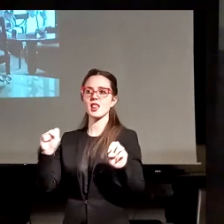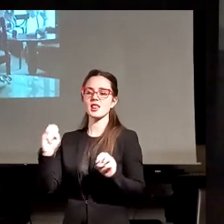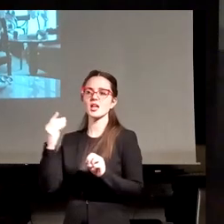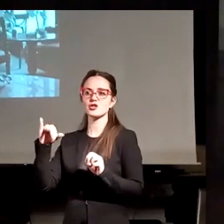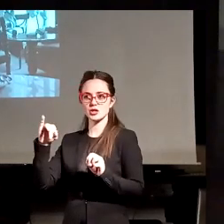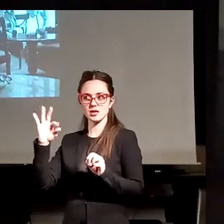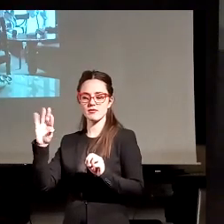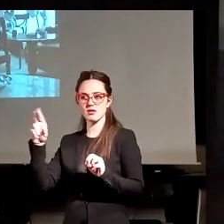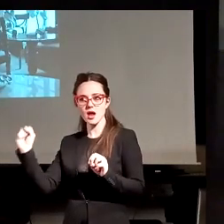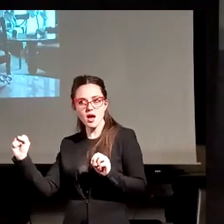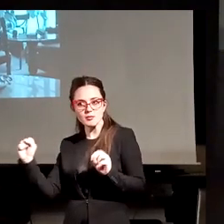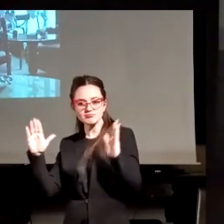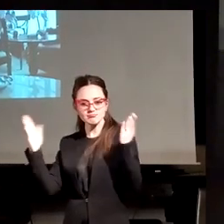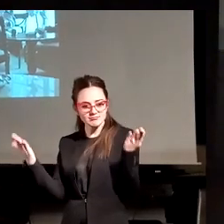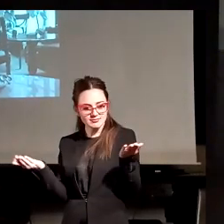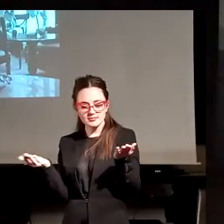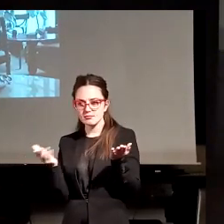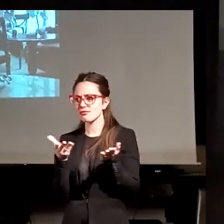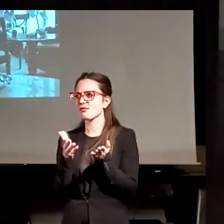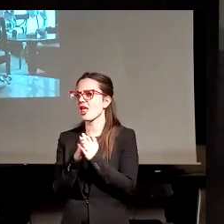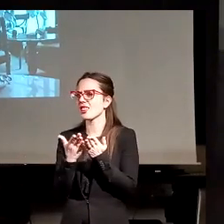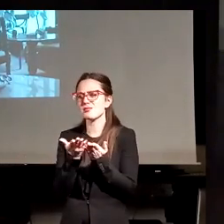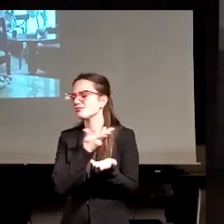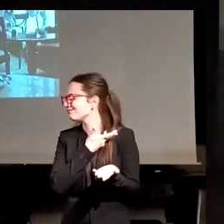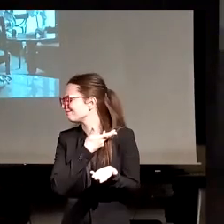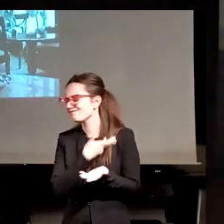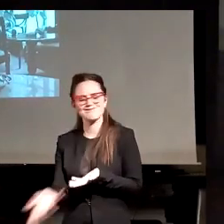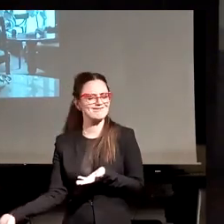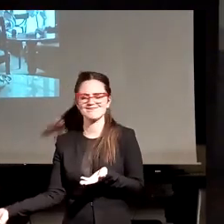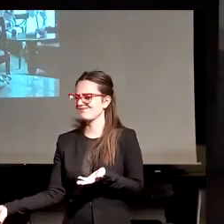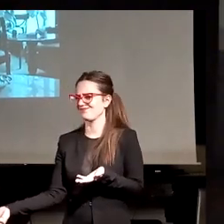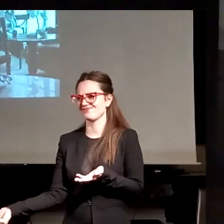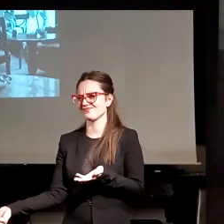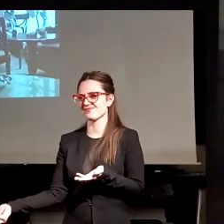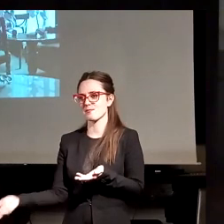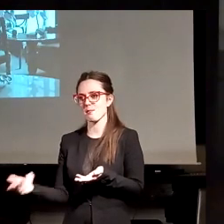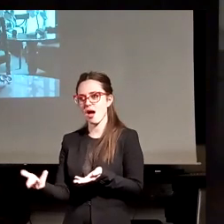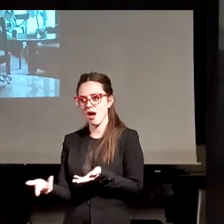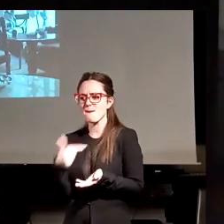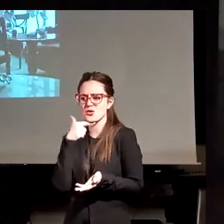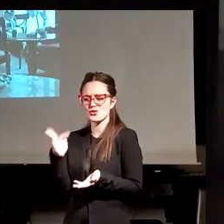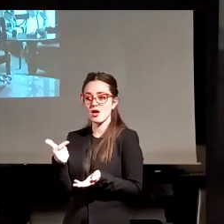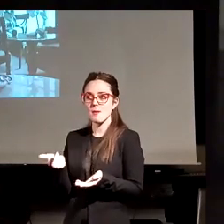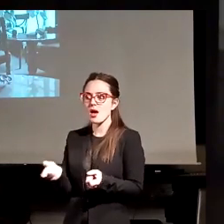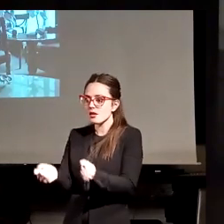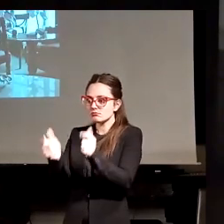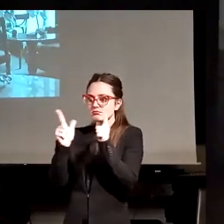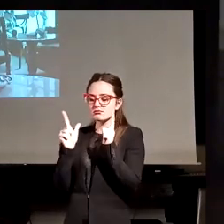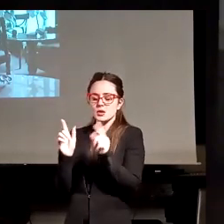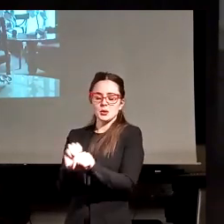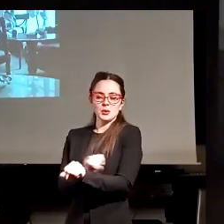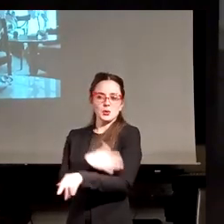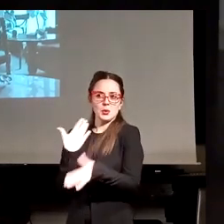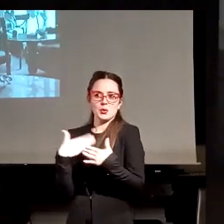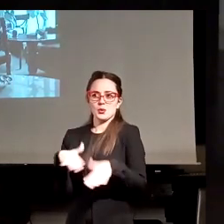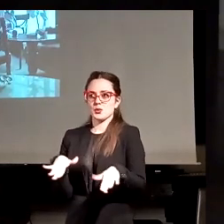probabilmente il suo libro peggiore più brutto e rimasi folgorato rimasi folgorato